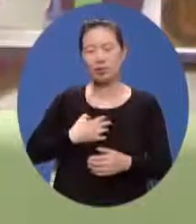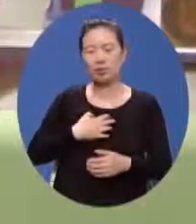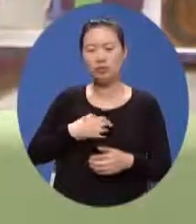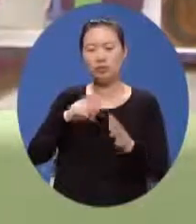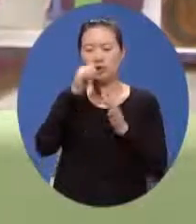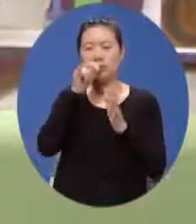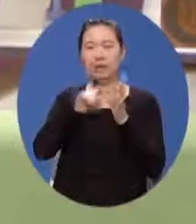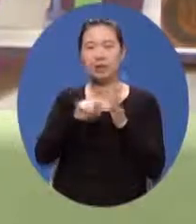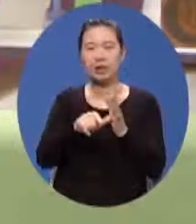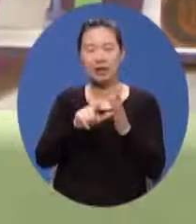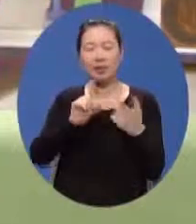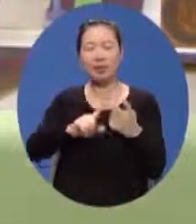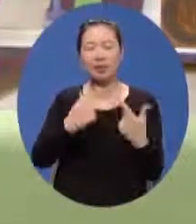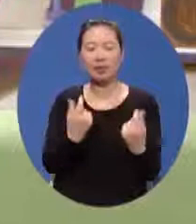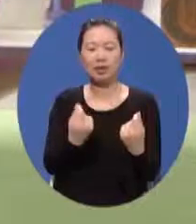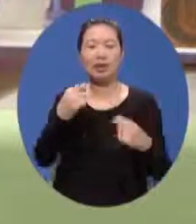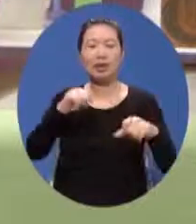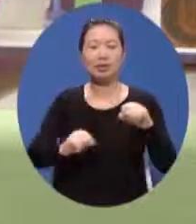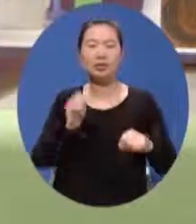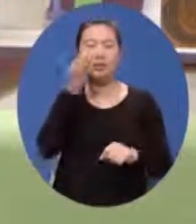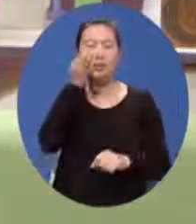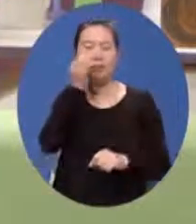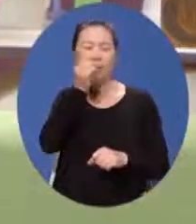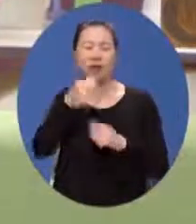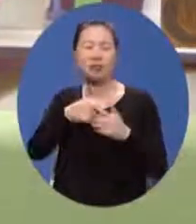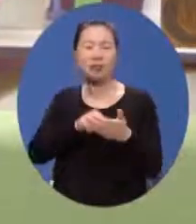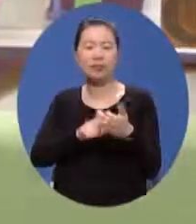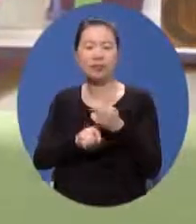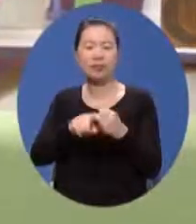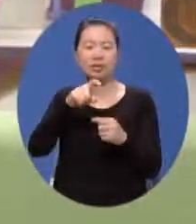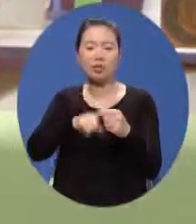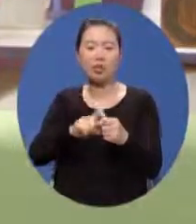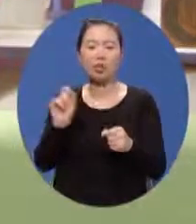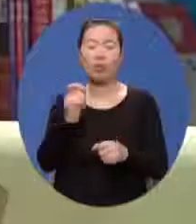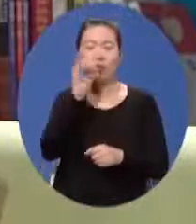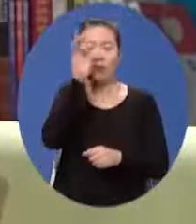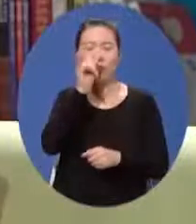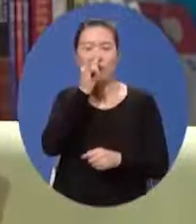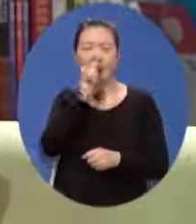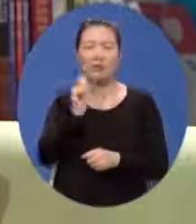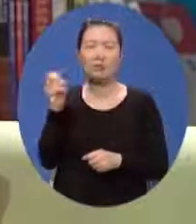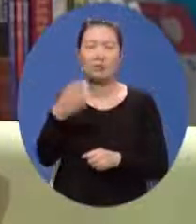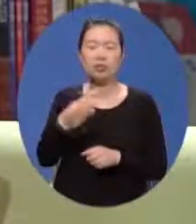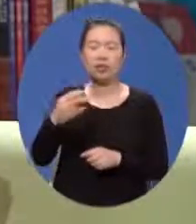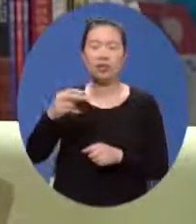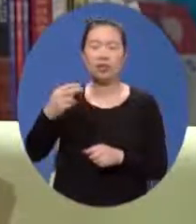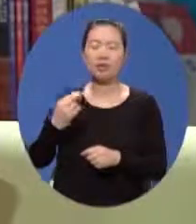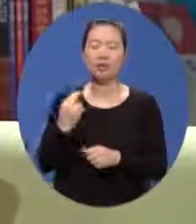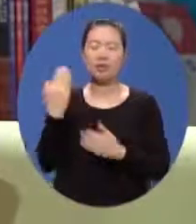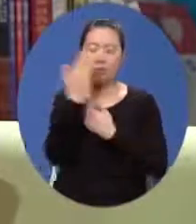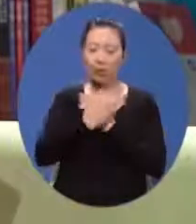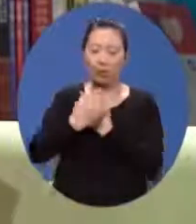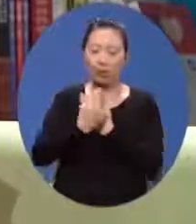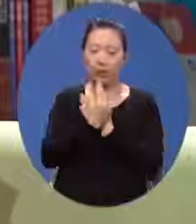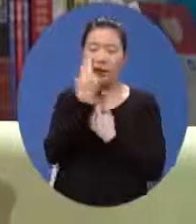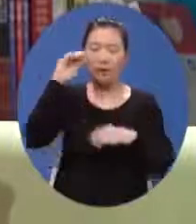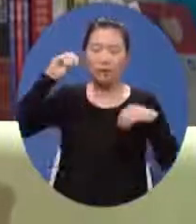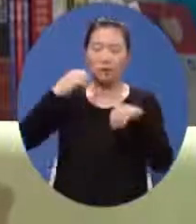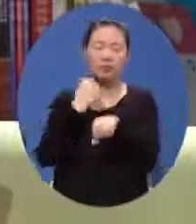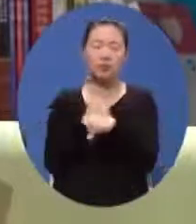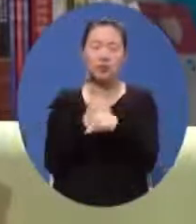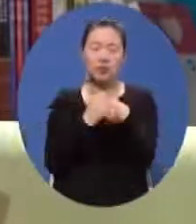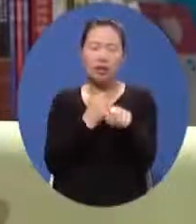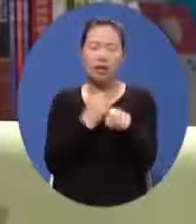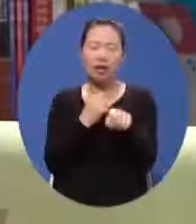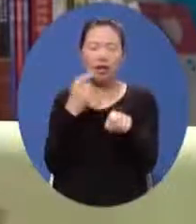이제 이래도 아이들이 이런 행동들을 보인다고 심리적인 원인으로 보고 있고요. 생물학적 원인으로는 이것이 이제 약간 강박장애와